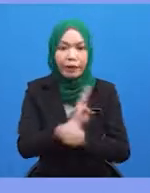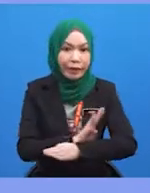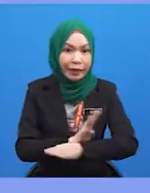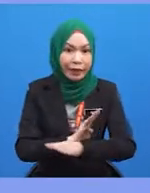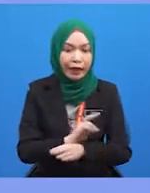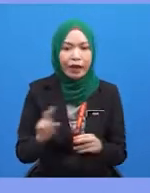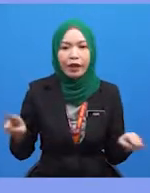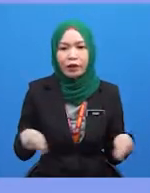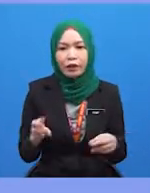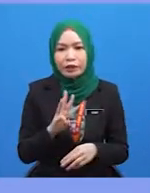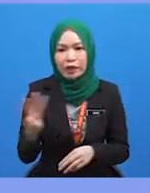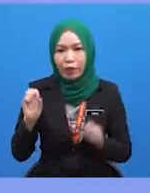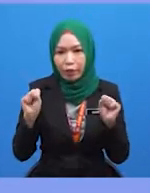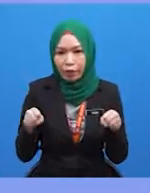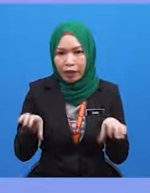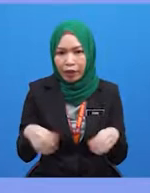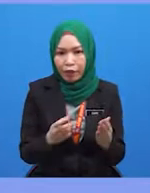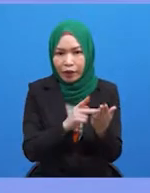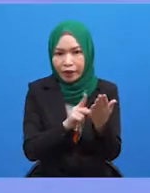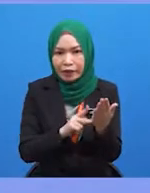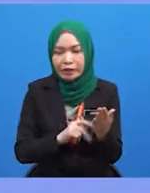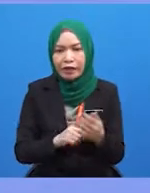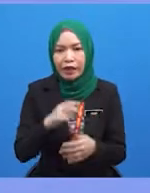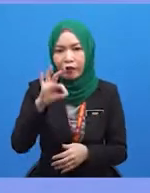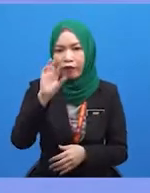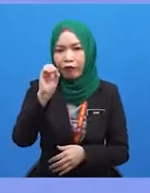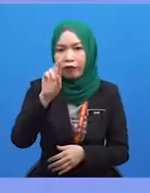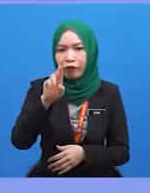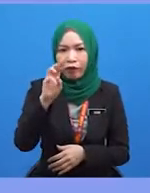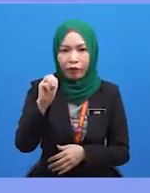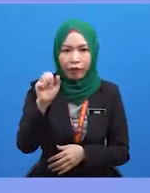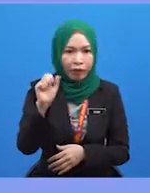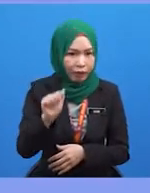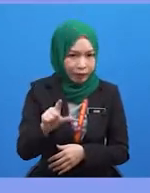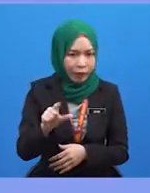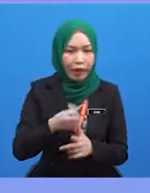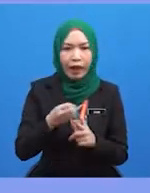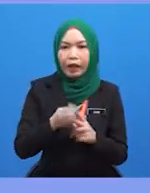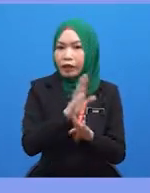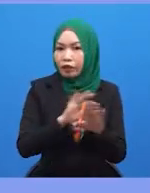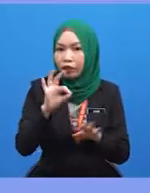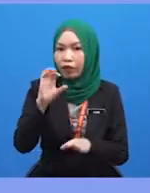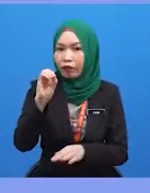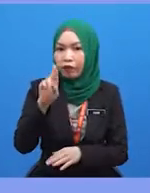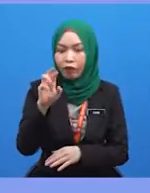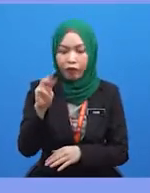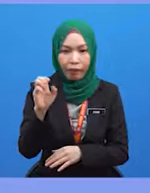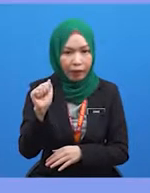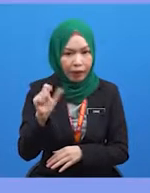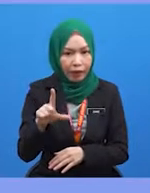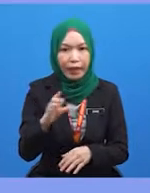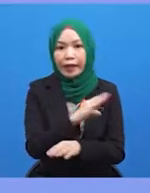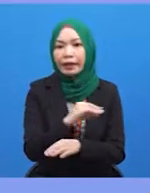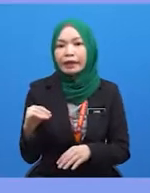boleh membuat kajian secara formal atau tidak formal dan menghasilkan